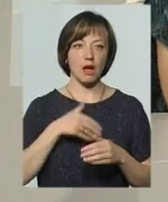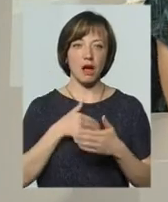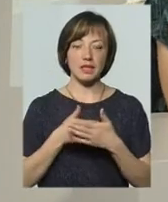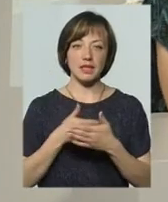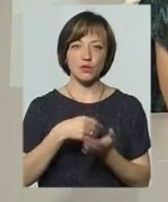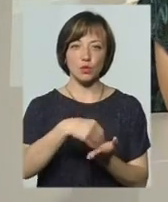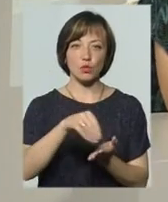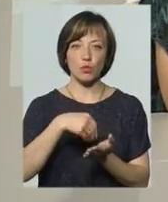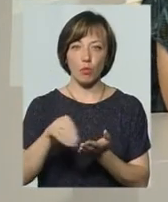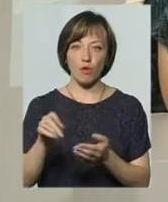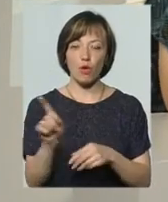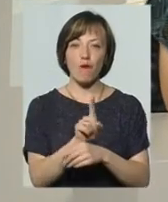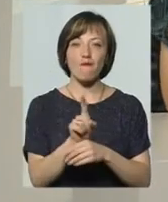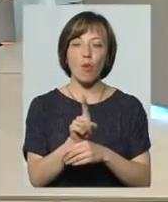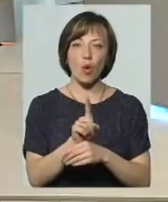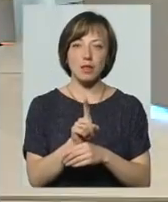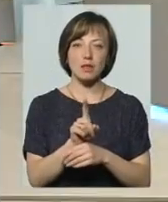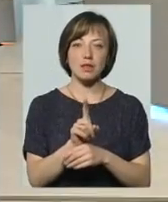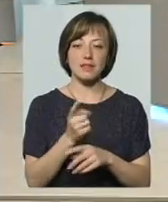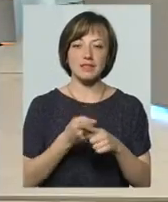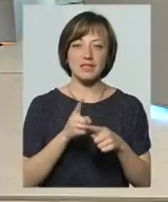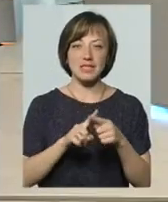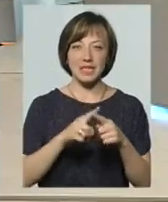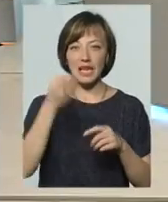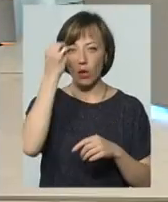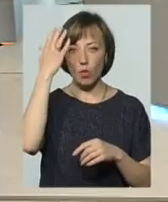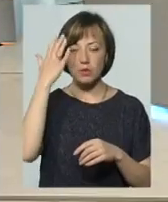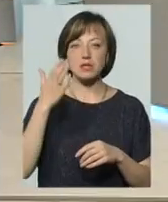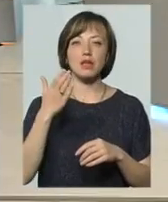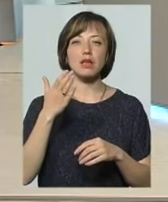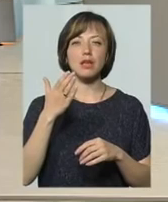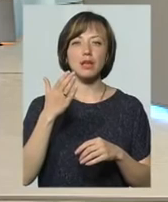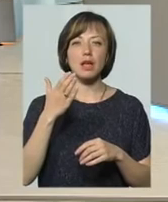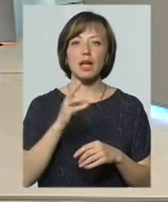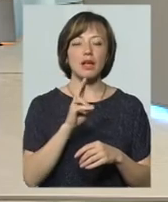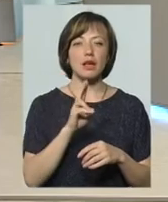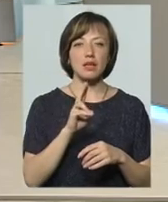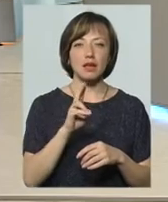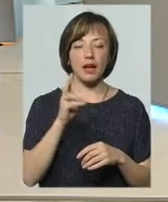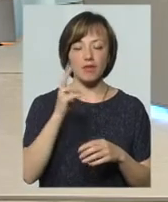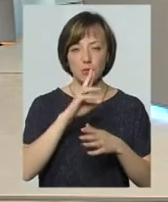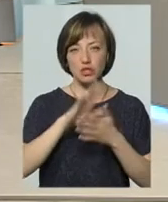активно скуповував квоти, саме оці кіотські квоти України. Причому свого часу